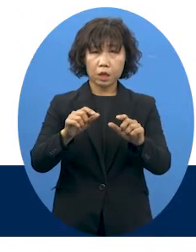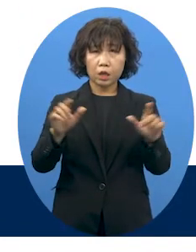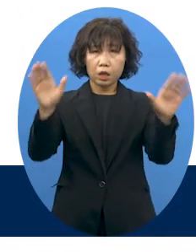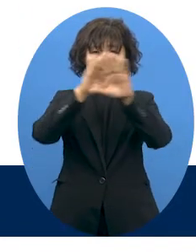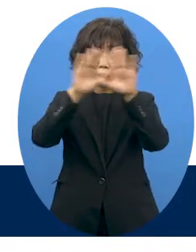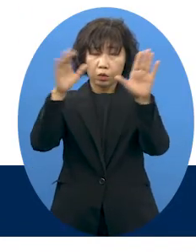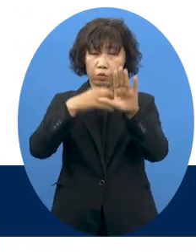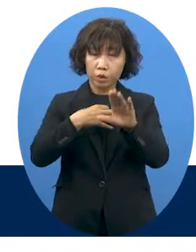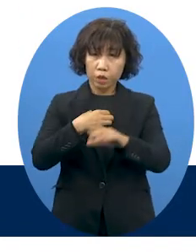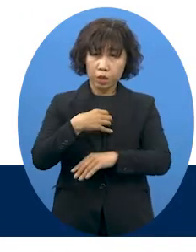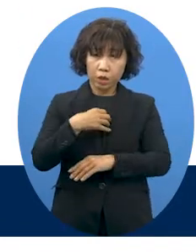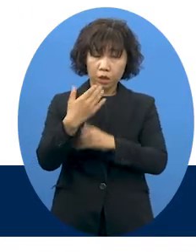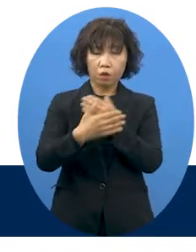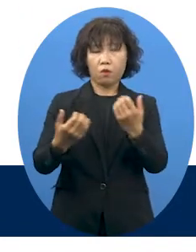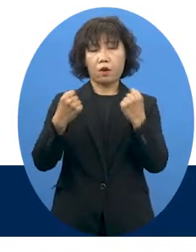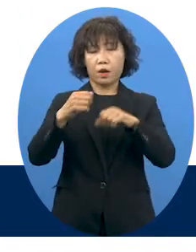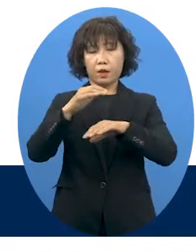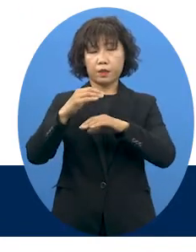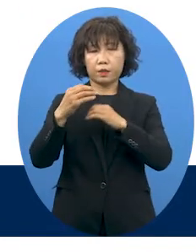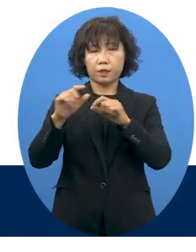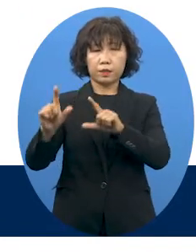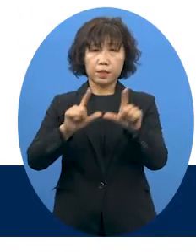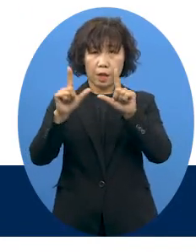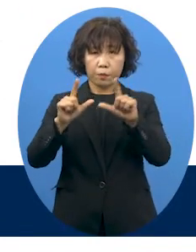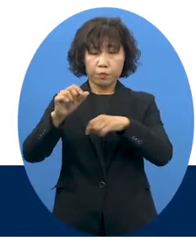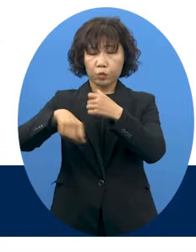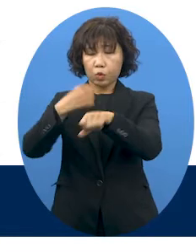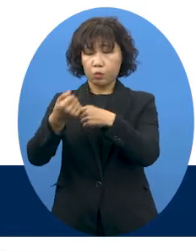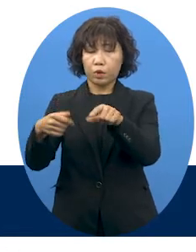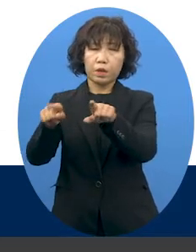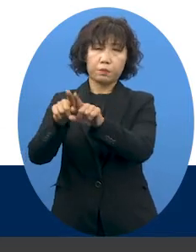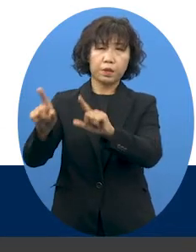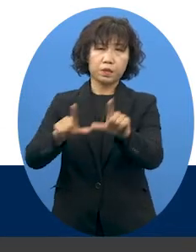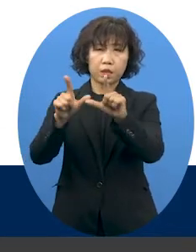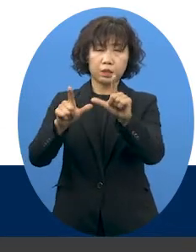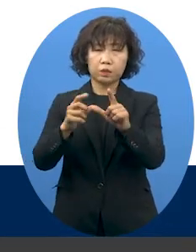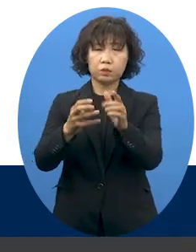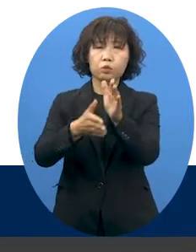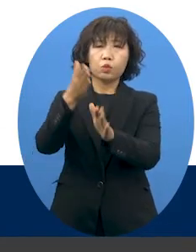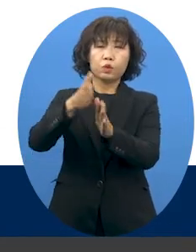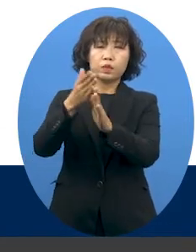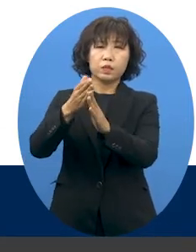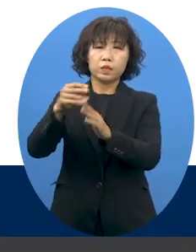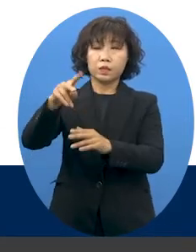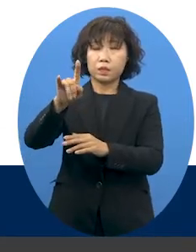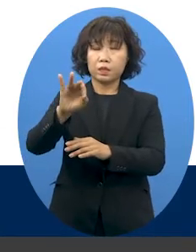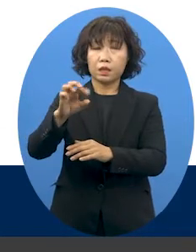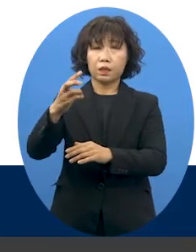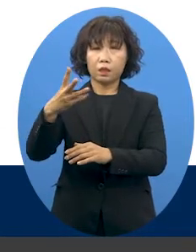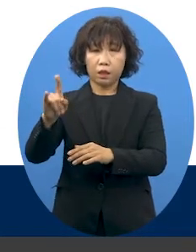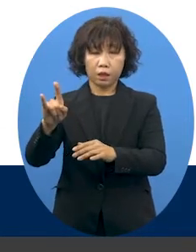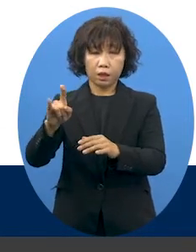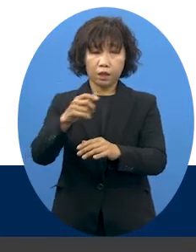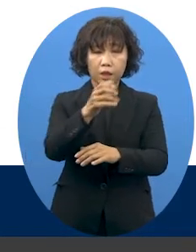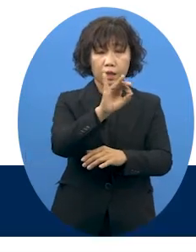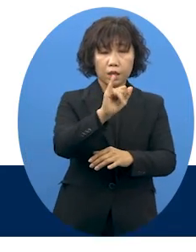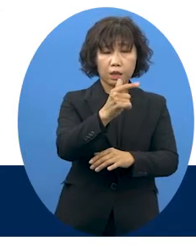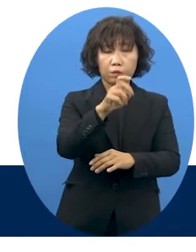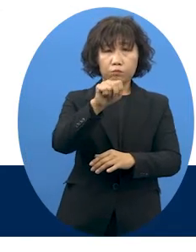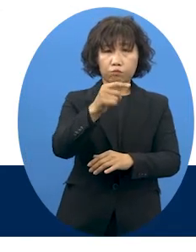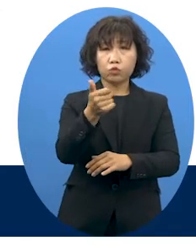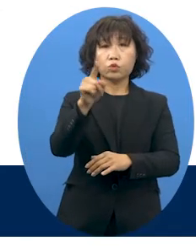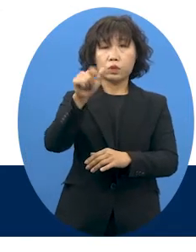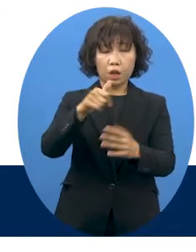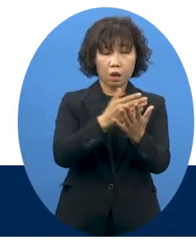기후 빅 이 시대의 실천과 건강한 삶 동물과 함께 살아가는 도시 생태 게 인도 임 문학 여행 등